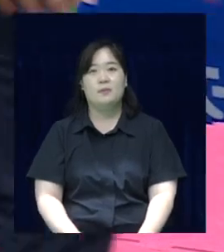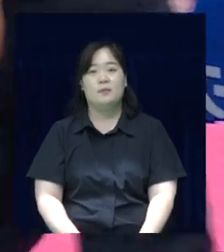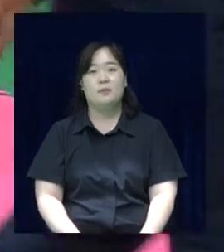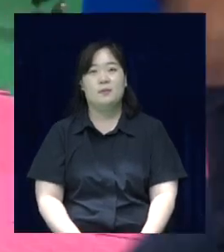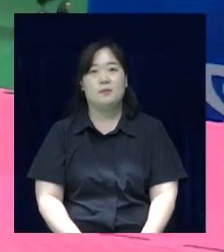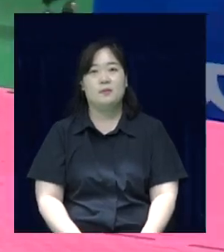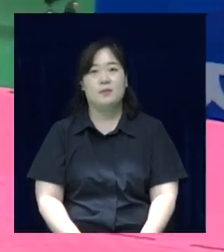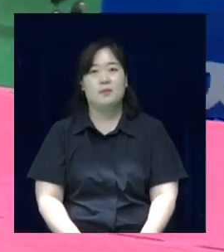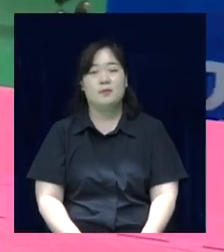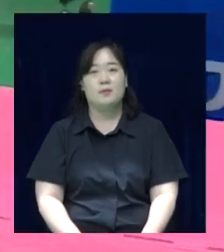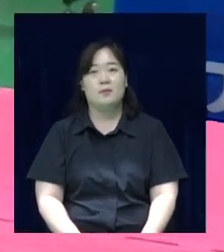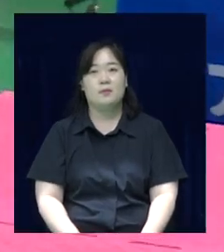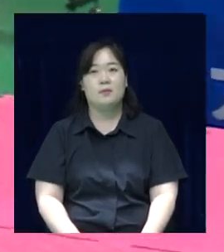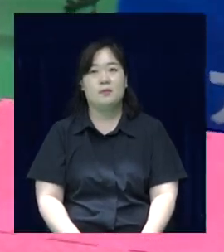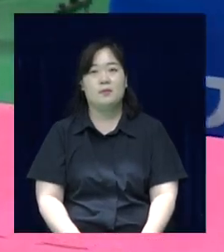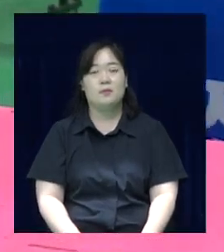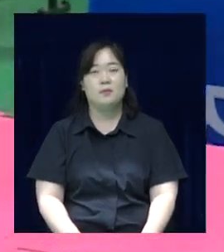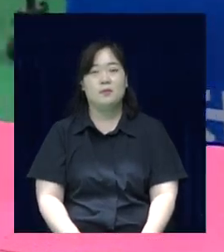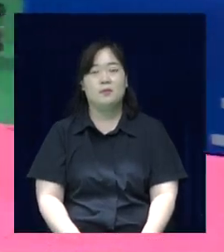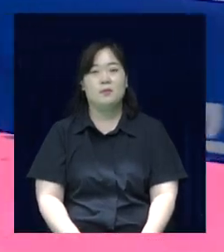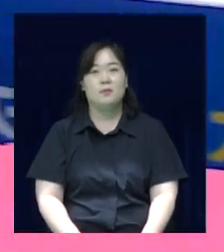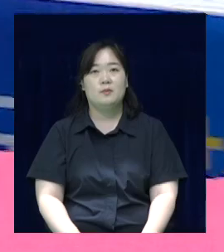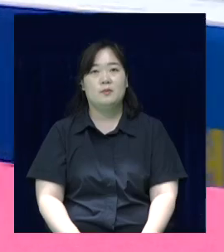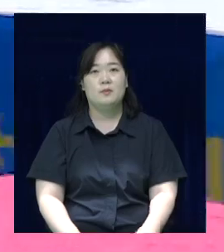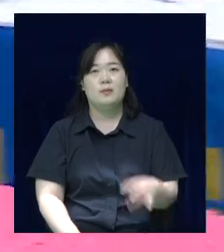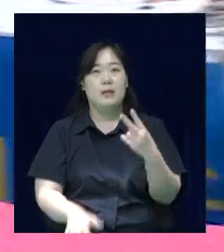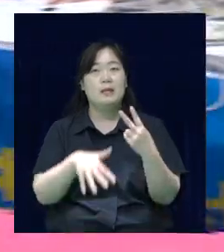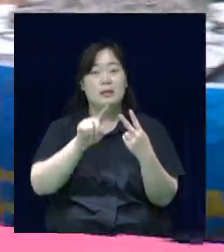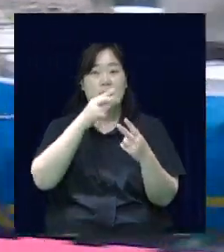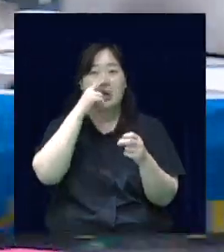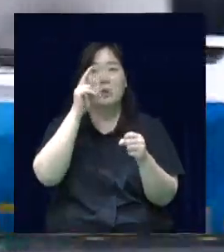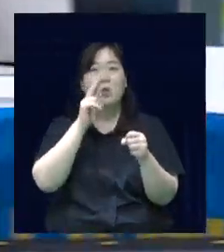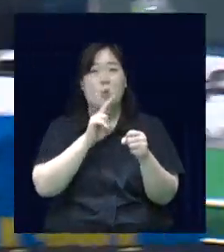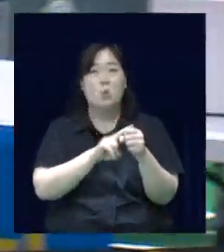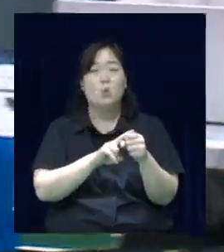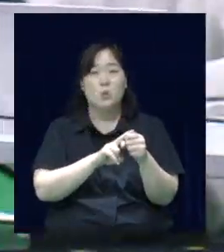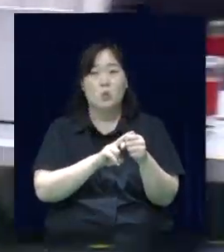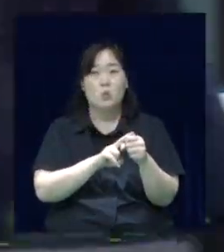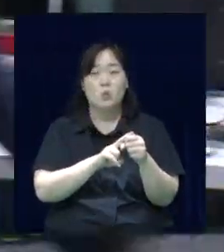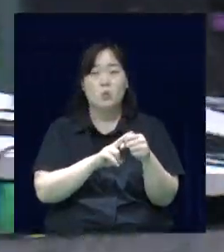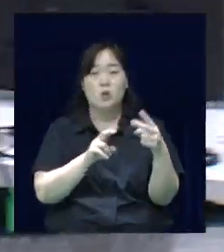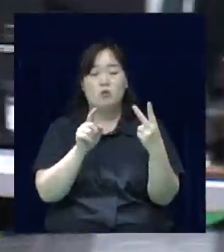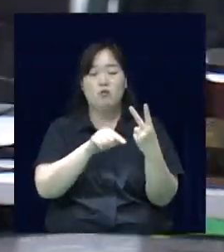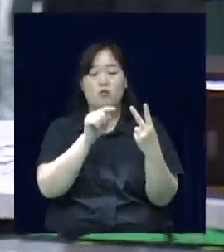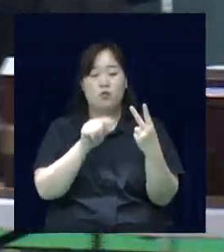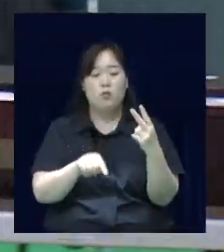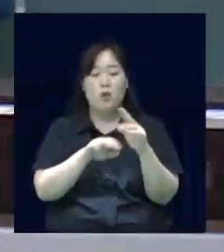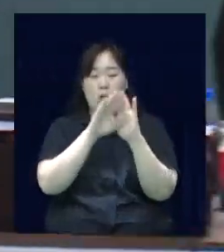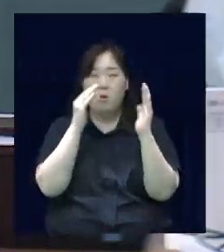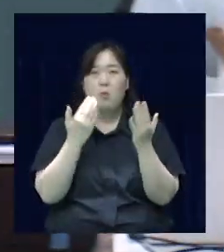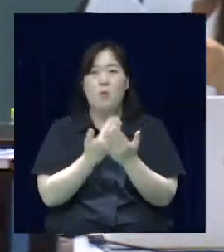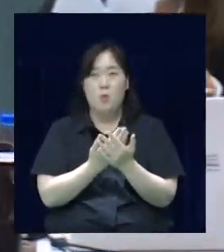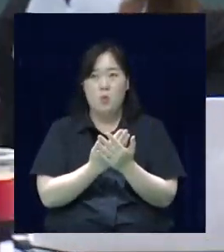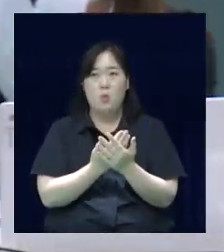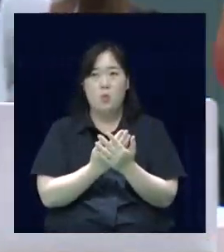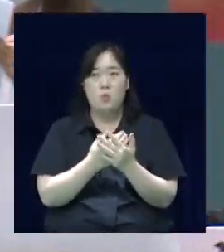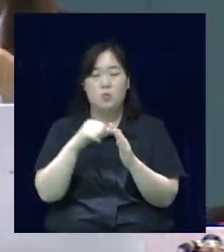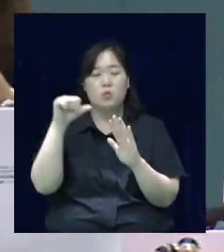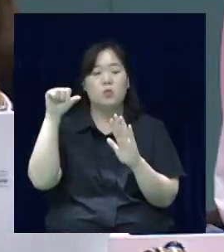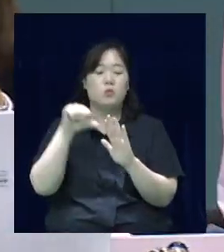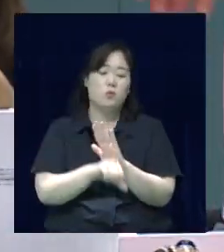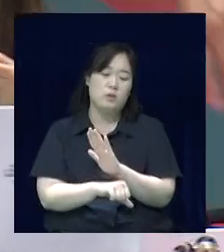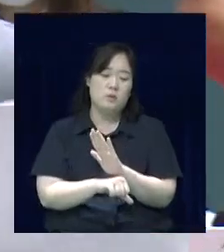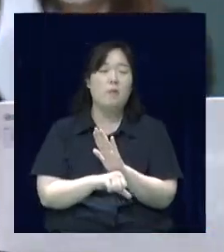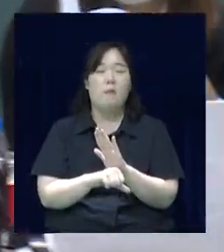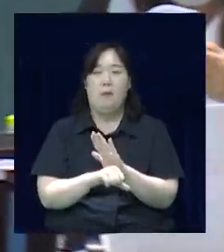자, 일단은 2차 시도로 넘어선 두 명의 선수 이동명 선수와 박영서 선수는 2차 시도